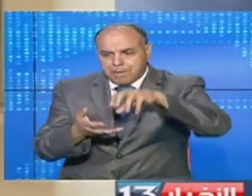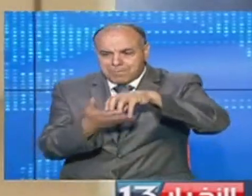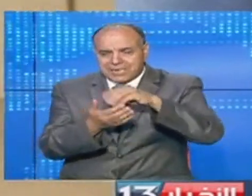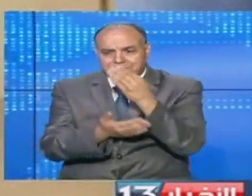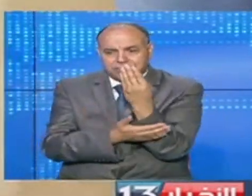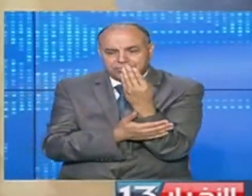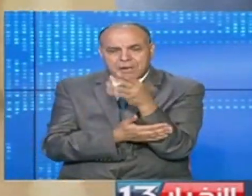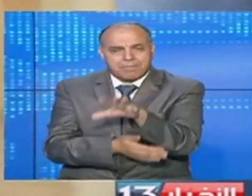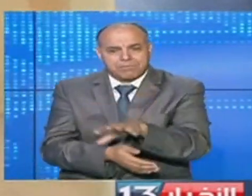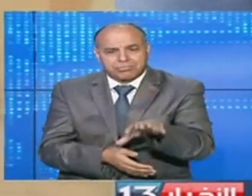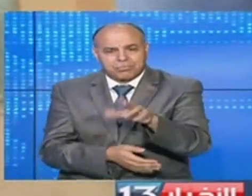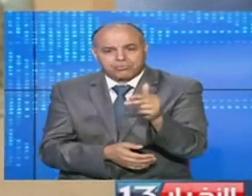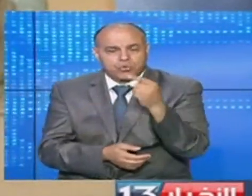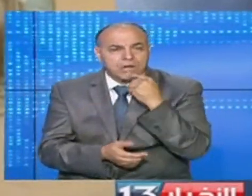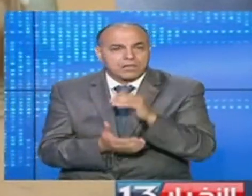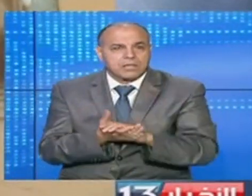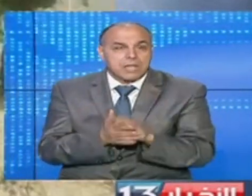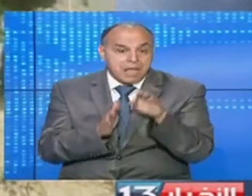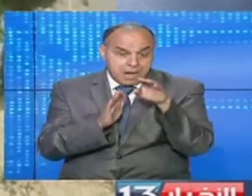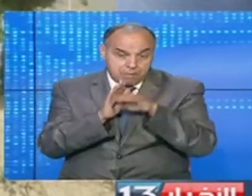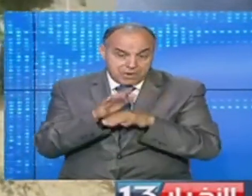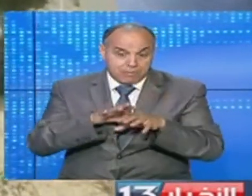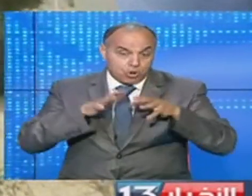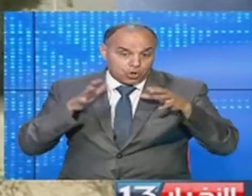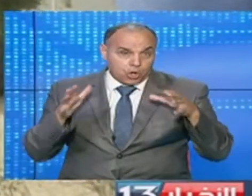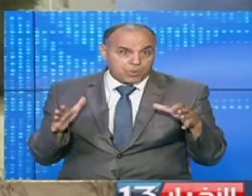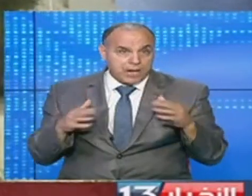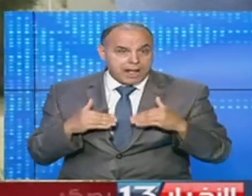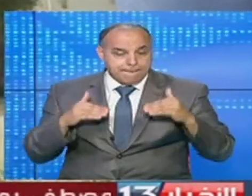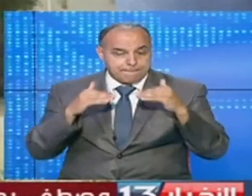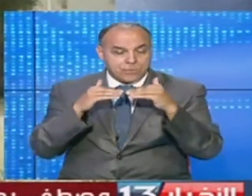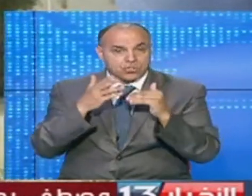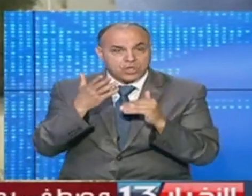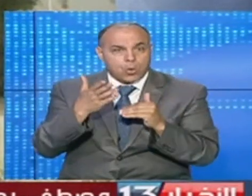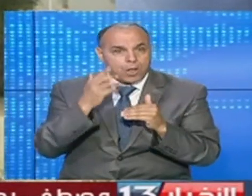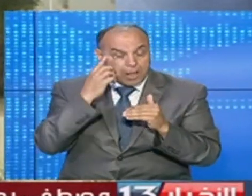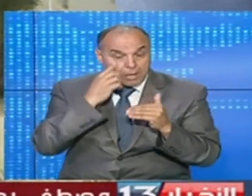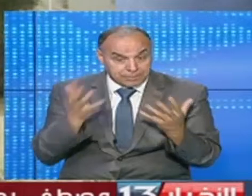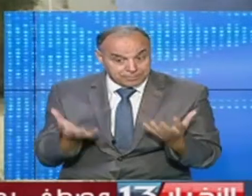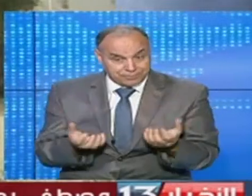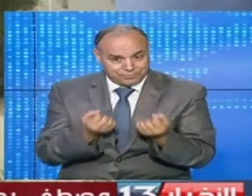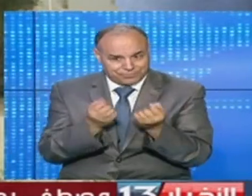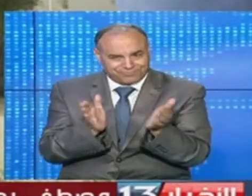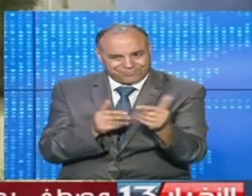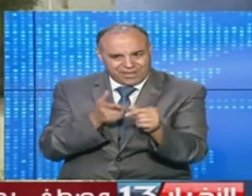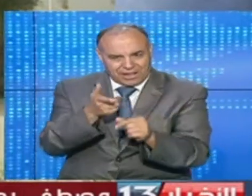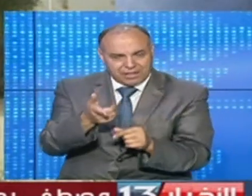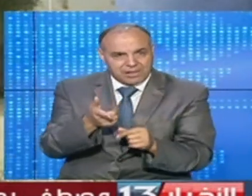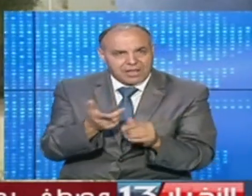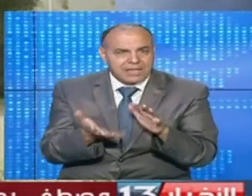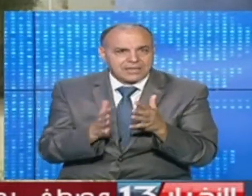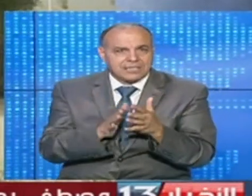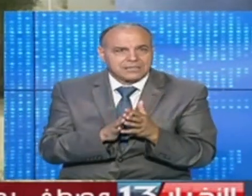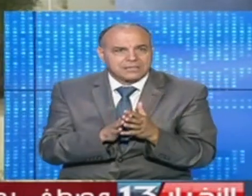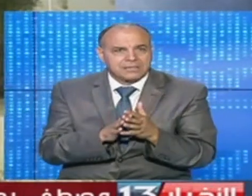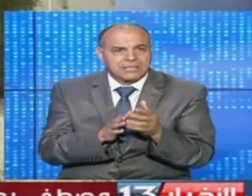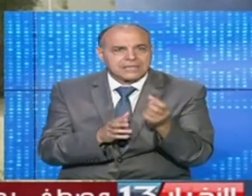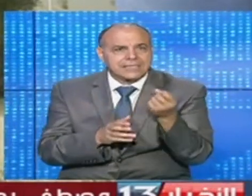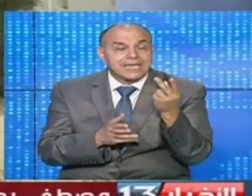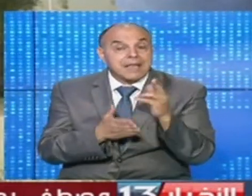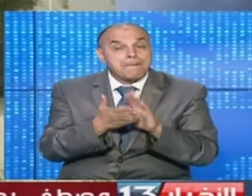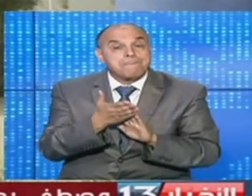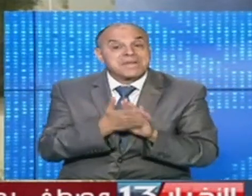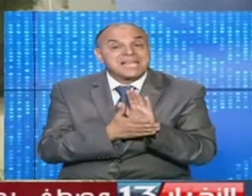الطفوله بمنطقه مستوى النهوض بهذا القطاع تقريبا اكثر من ثلاثه مليارات